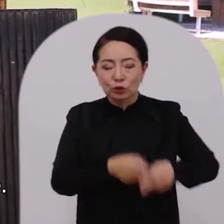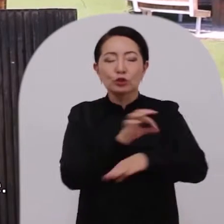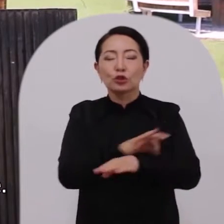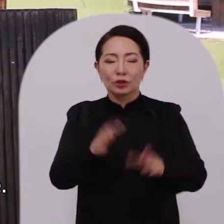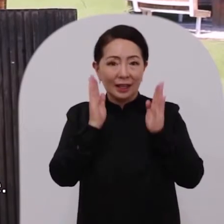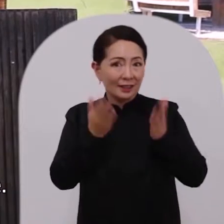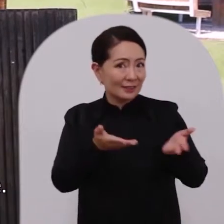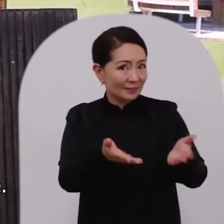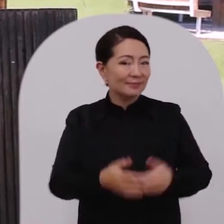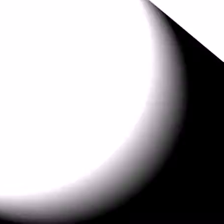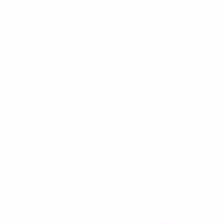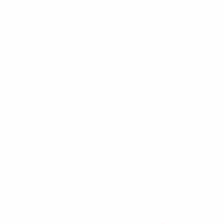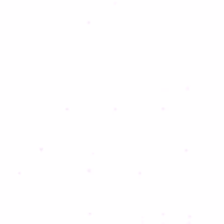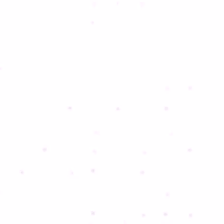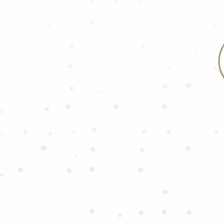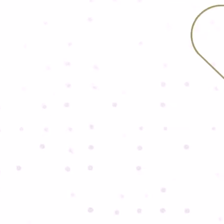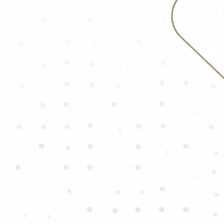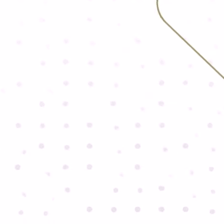манай төсөл чиглэж байсан юм аа.